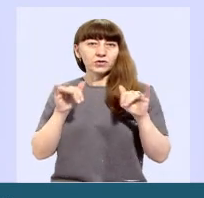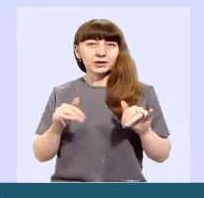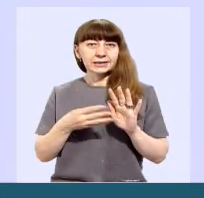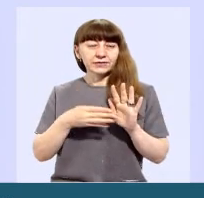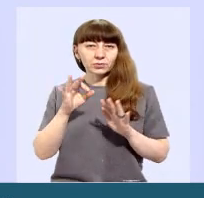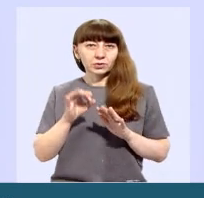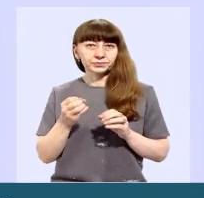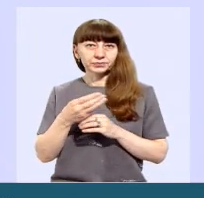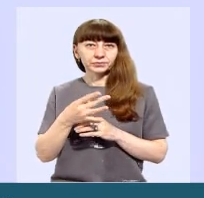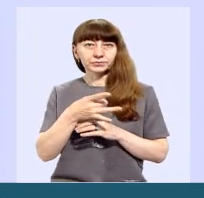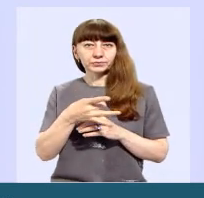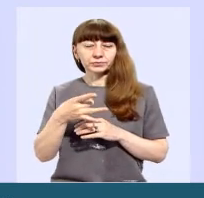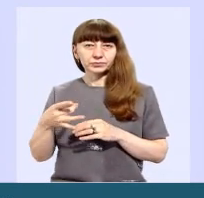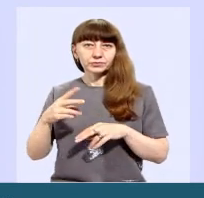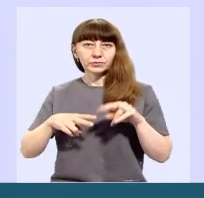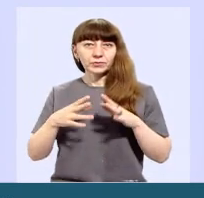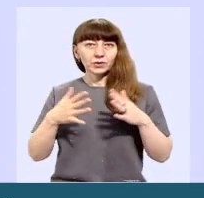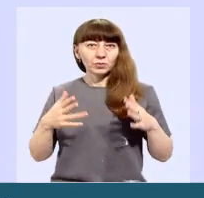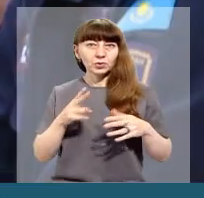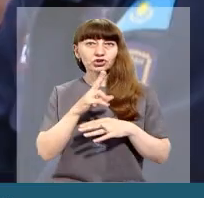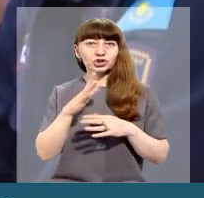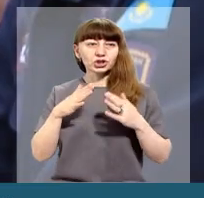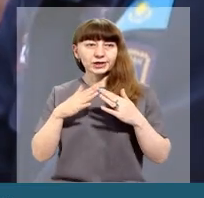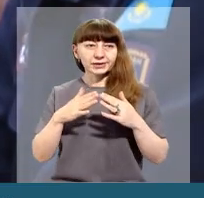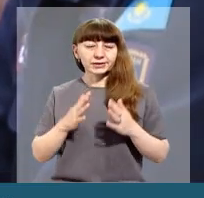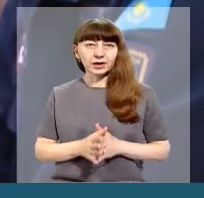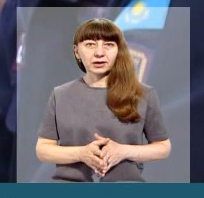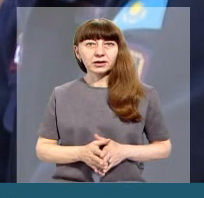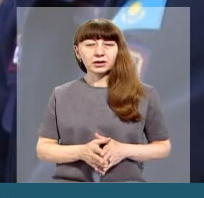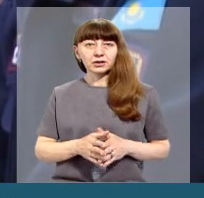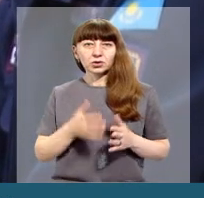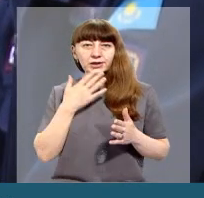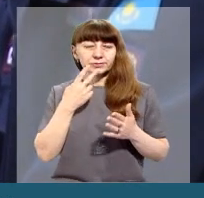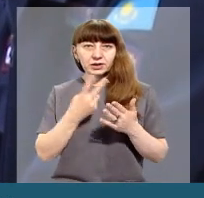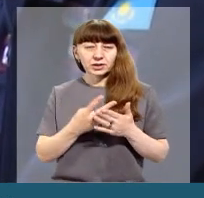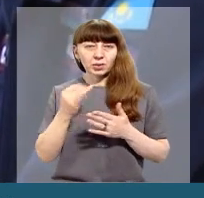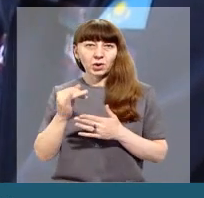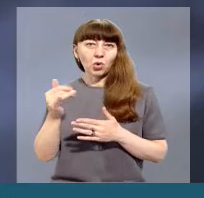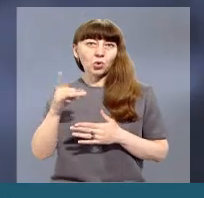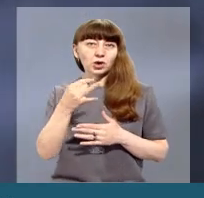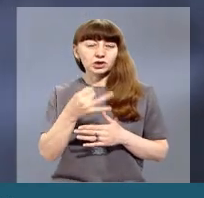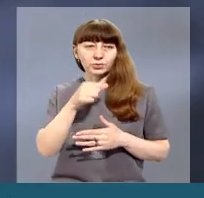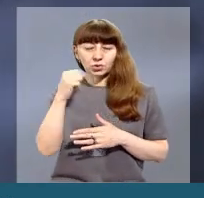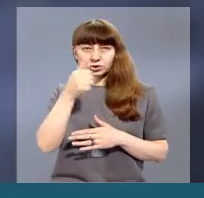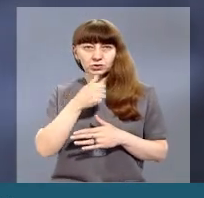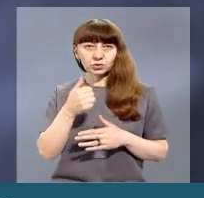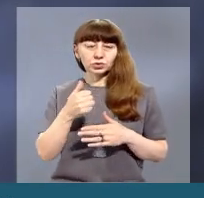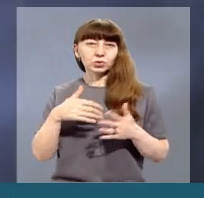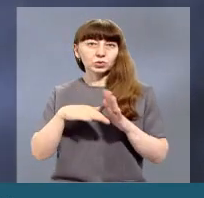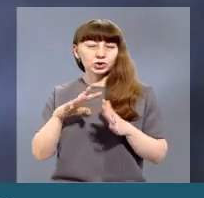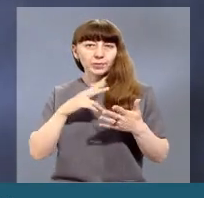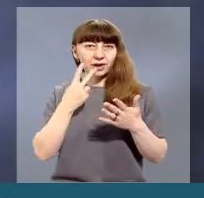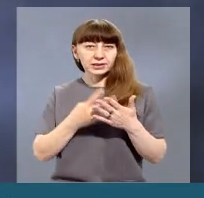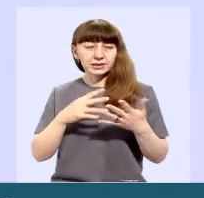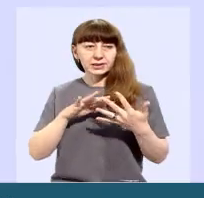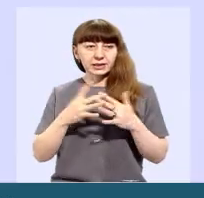В 14 районах построили больше жилья. Несмотря на неурожайный сезон прошлого года, улучшены показатели в сельском хозяйстве. Правда, не во